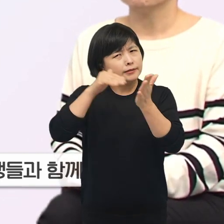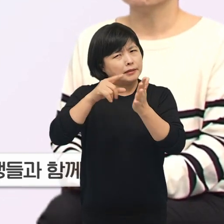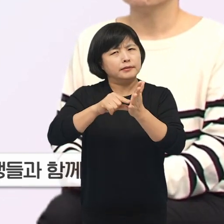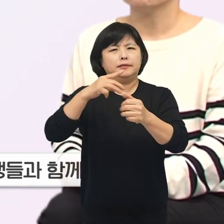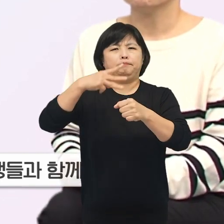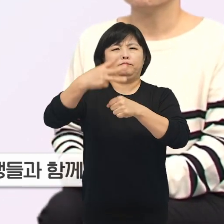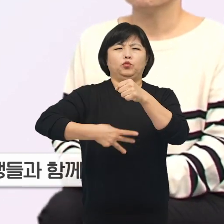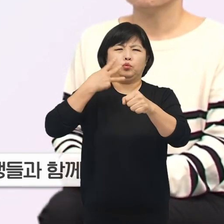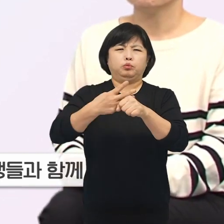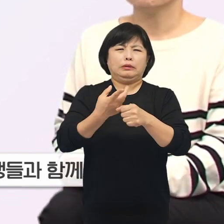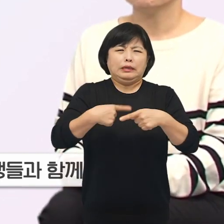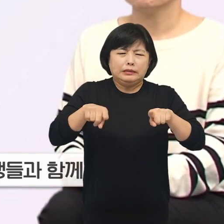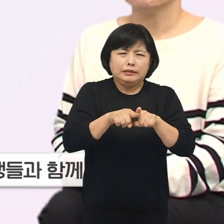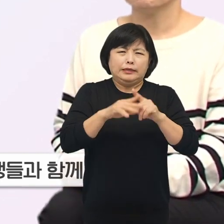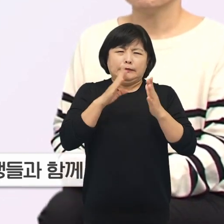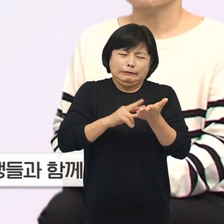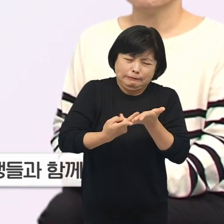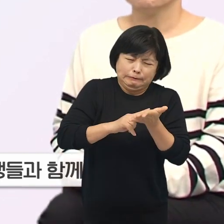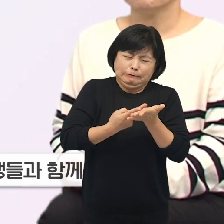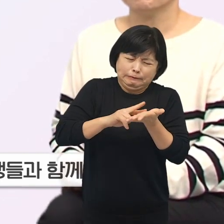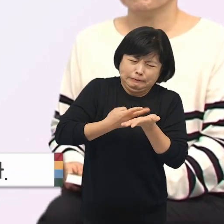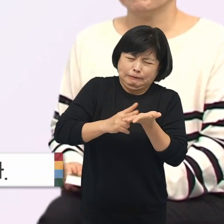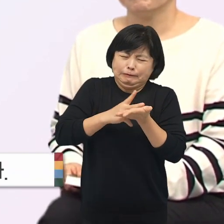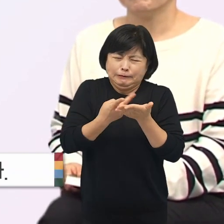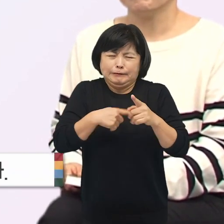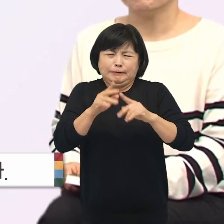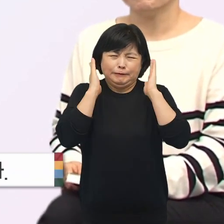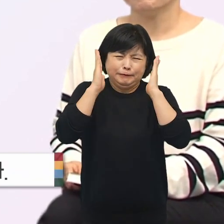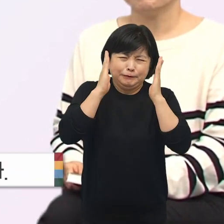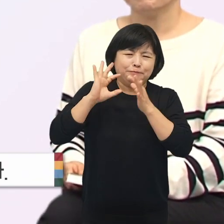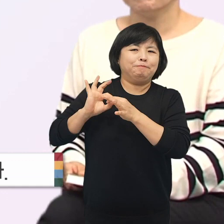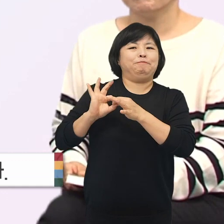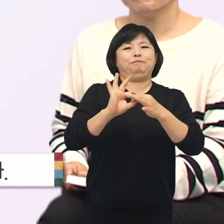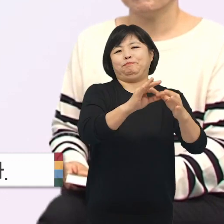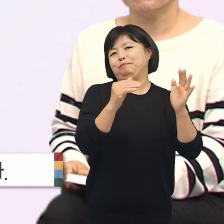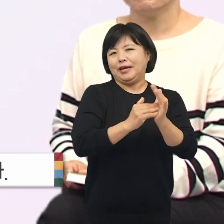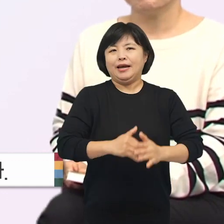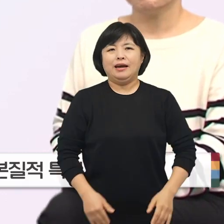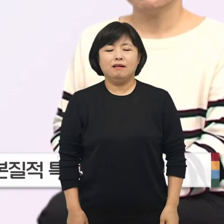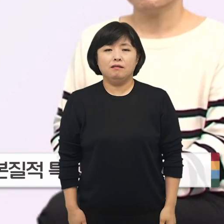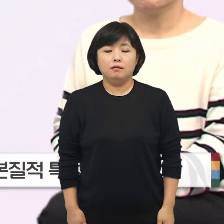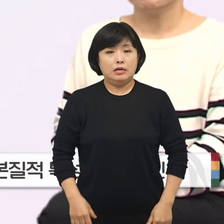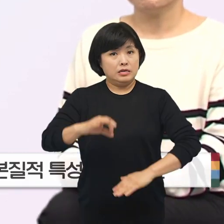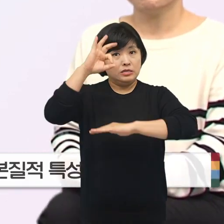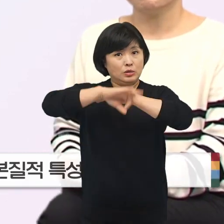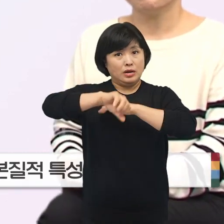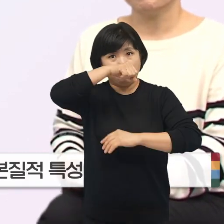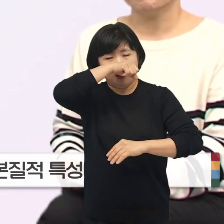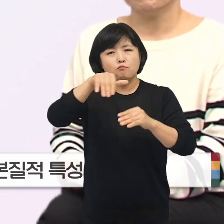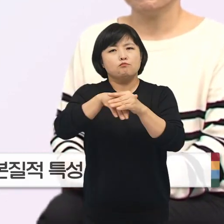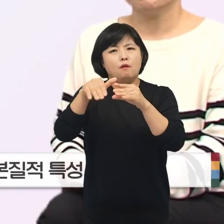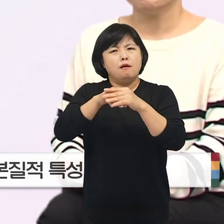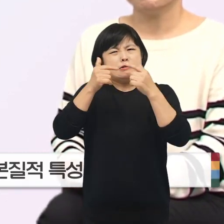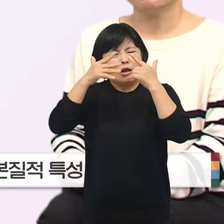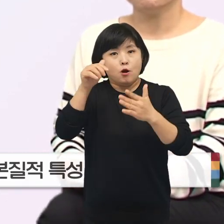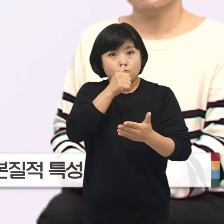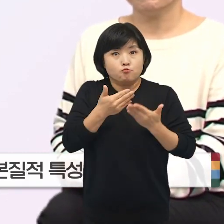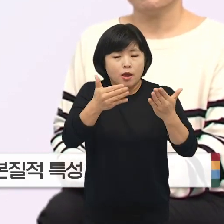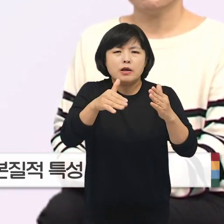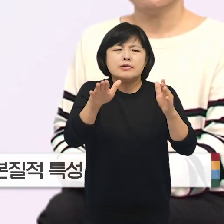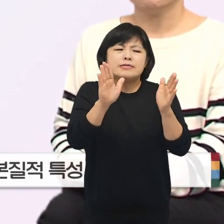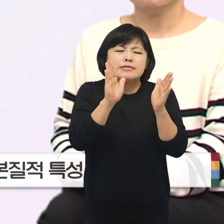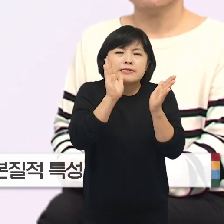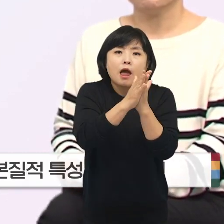출간까지 3년 넘는 시간 동안 학생들과 함께 번역에 매달렸는데요. 서아프리카의 문화를 정확하게